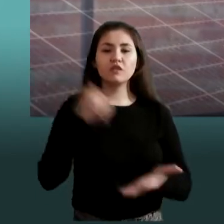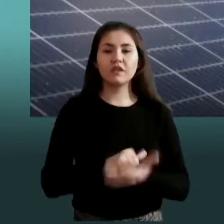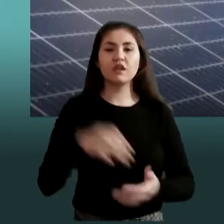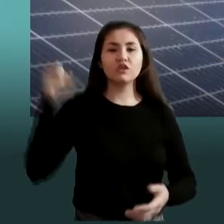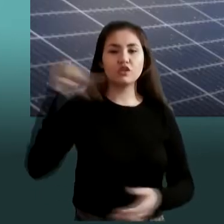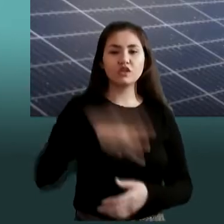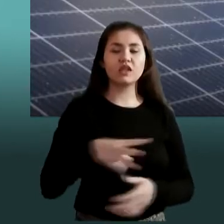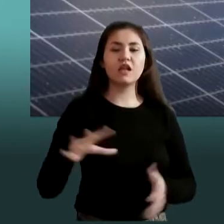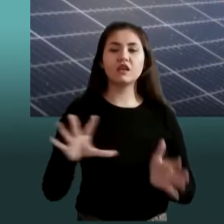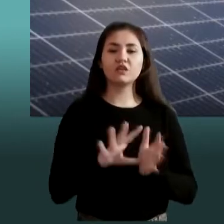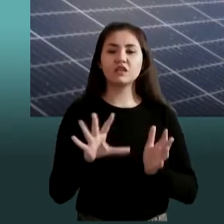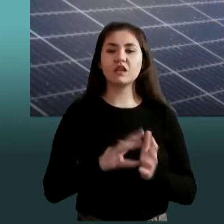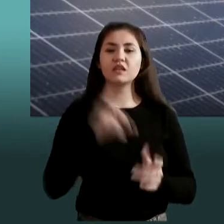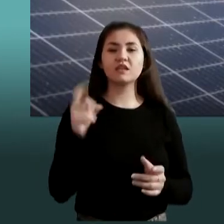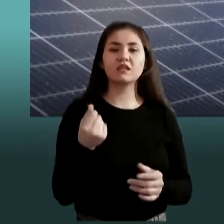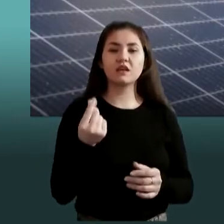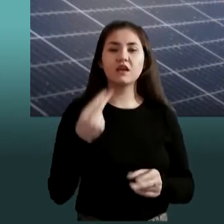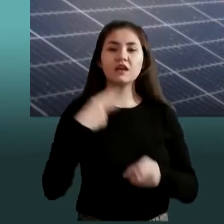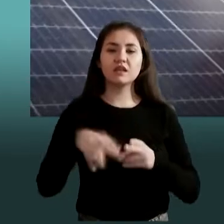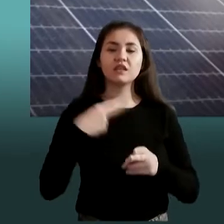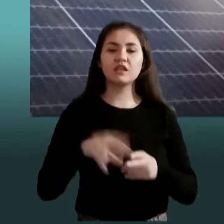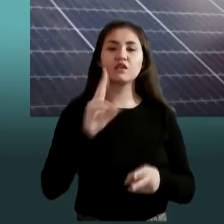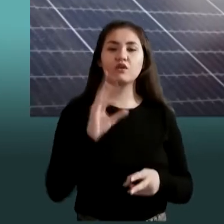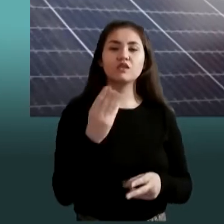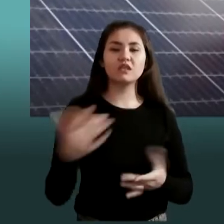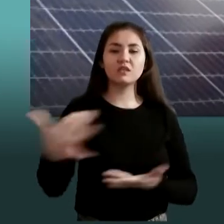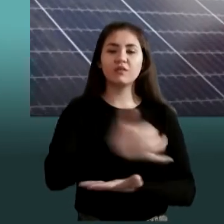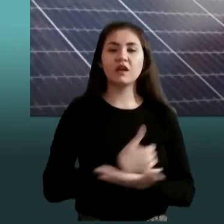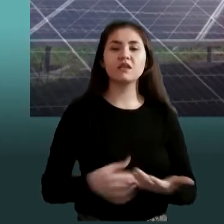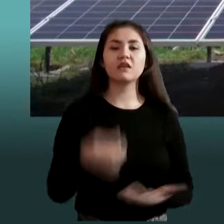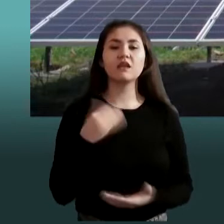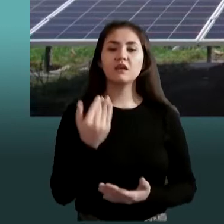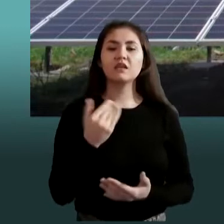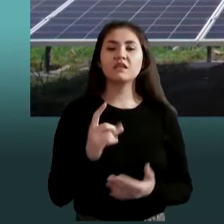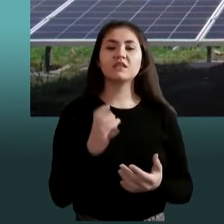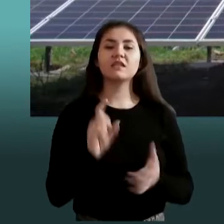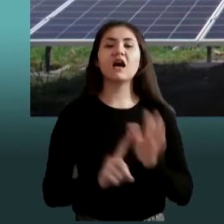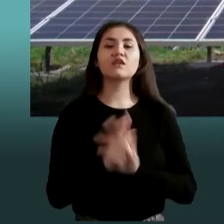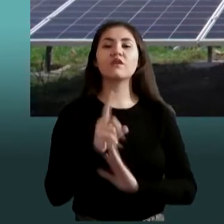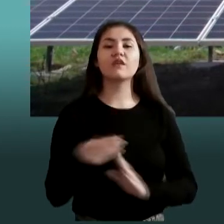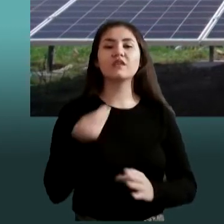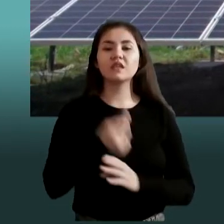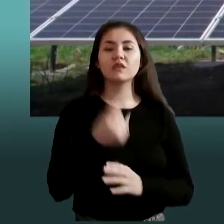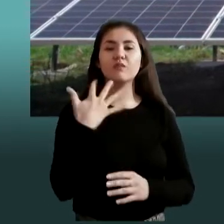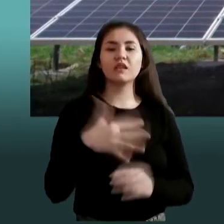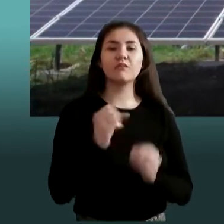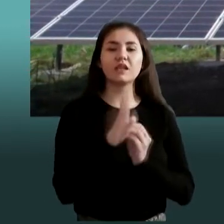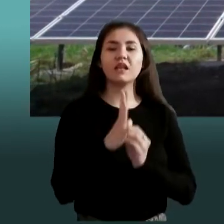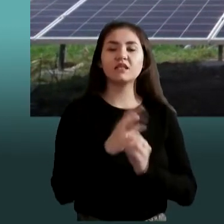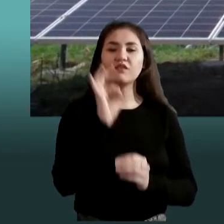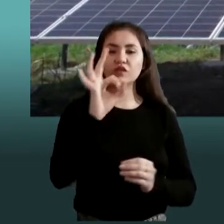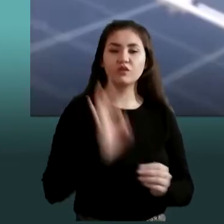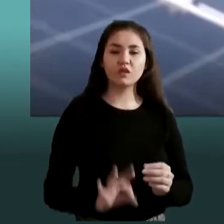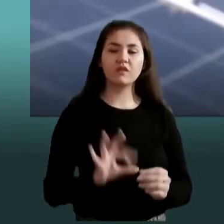електростанцію за рахунок в основному кредитних коштів, зібрати ось цей стартовий внесок 15%. Тут також